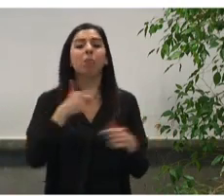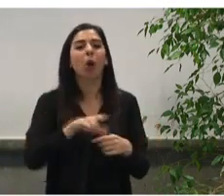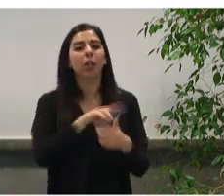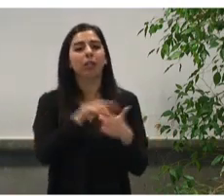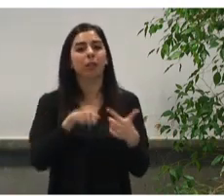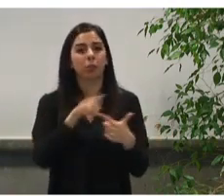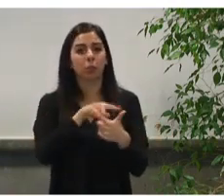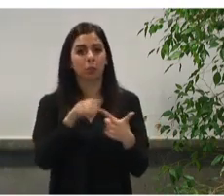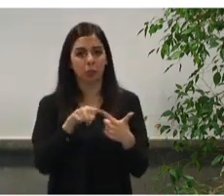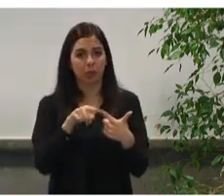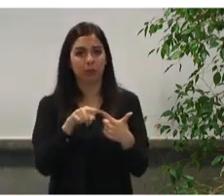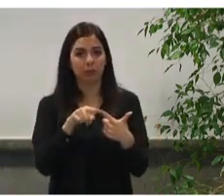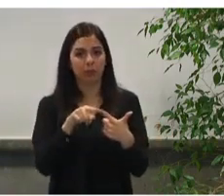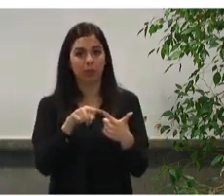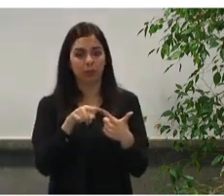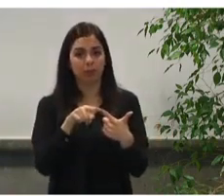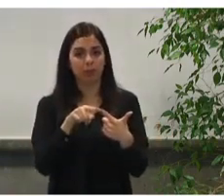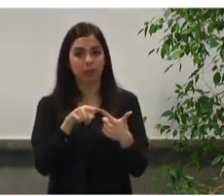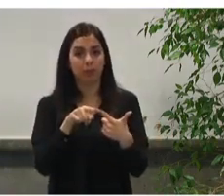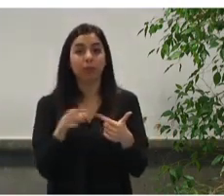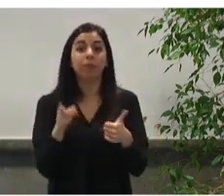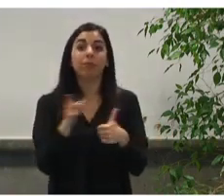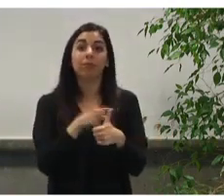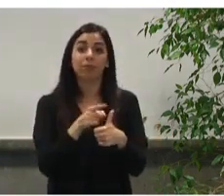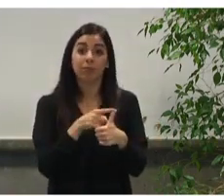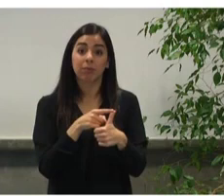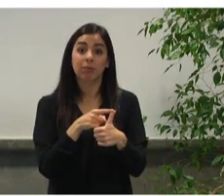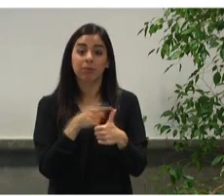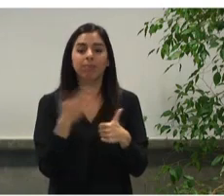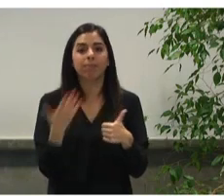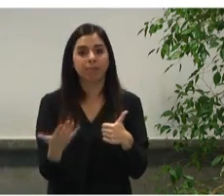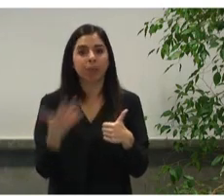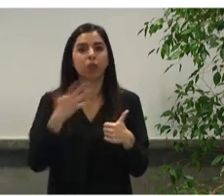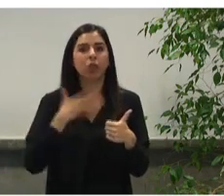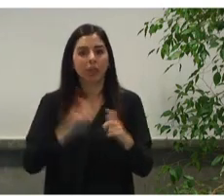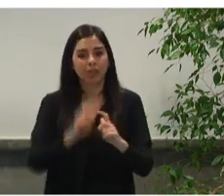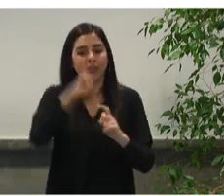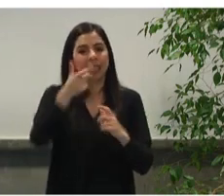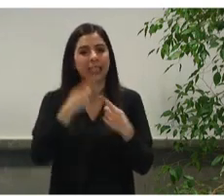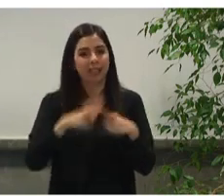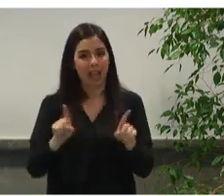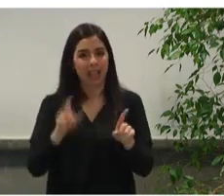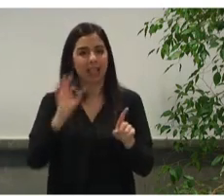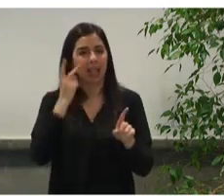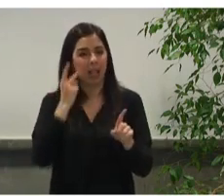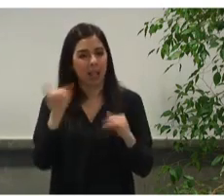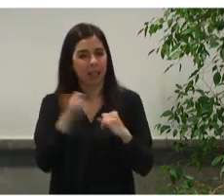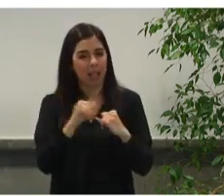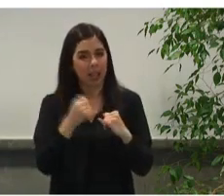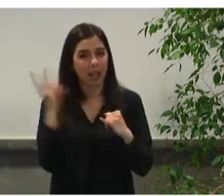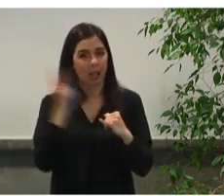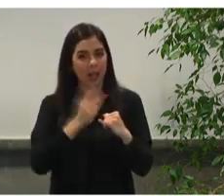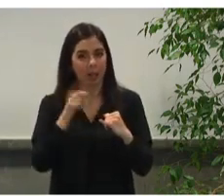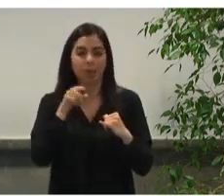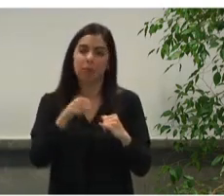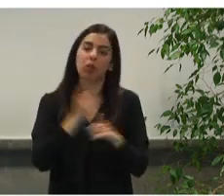Il primo è che, diciamo, hanno una crescita differente se andiamo a vederle nel dettaglio. Qua dovete fare